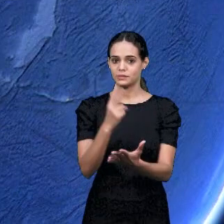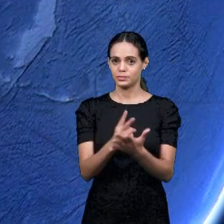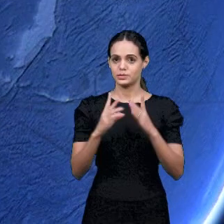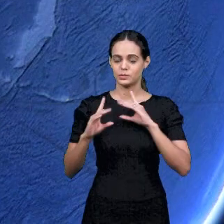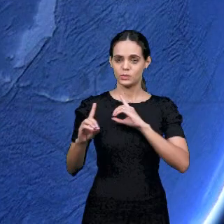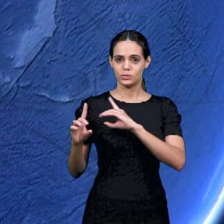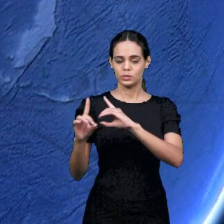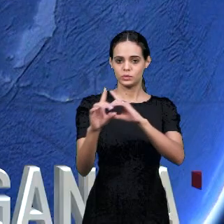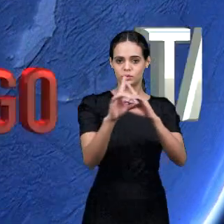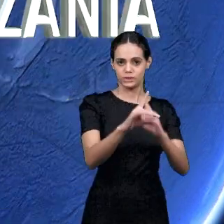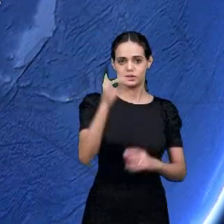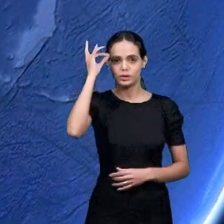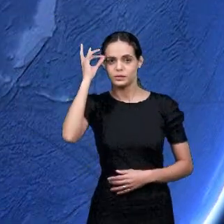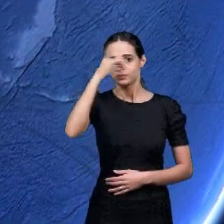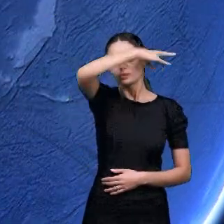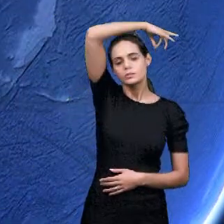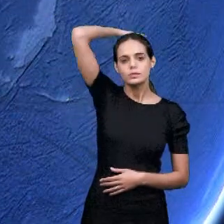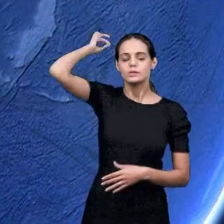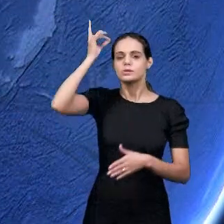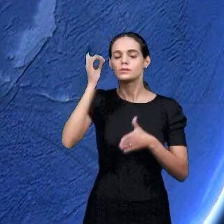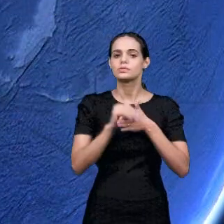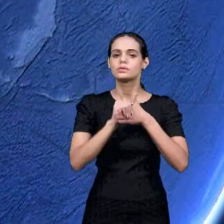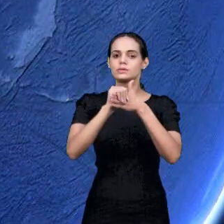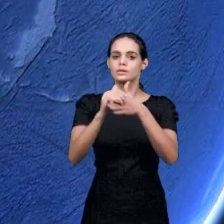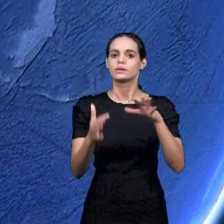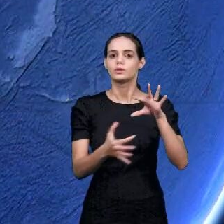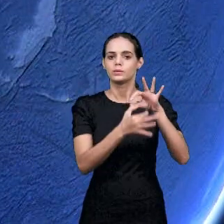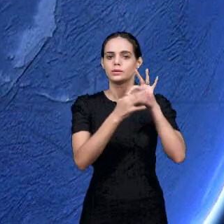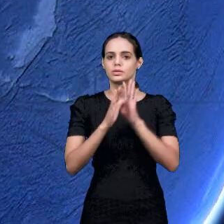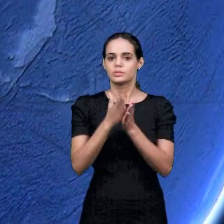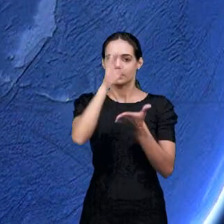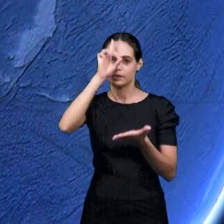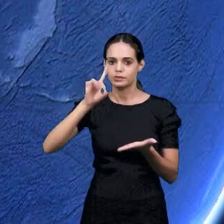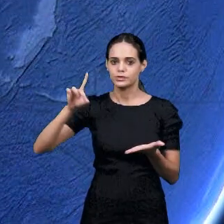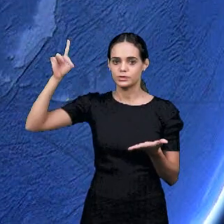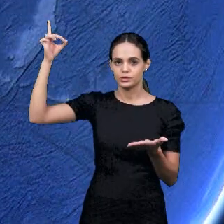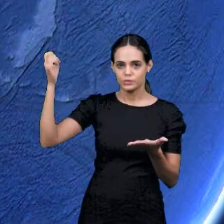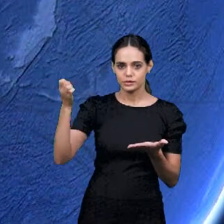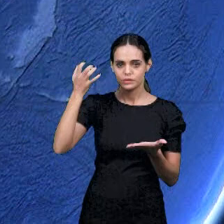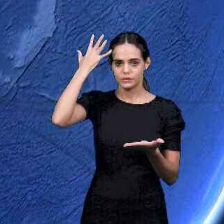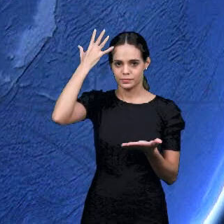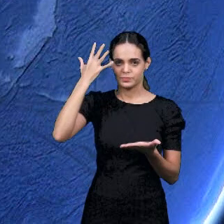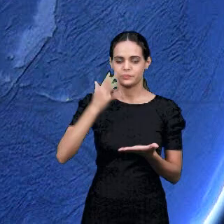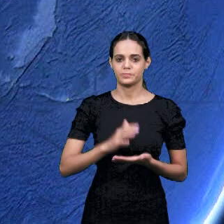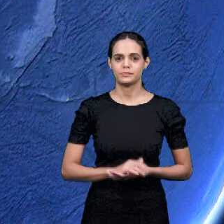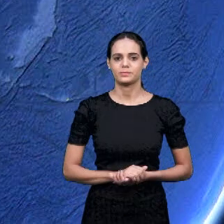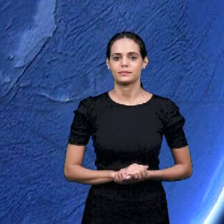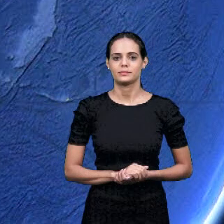du Saint-Esprit de Dieu et unies par la parole vivante.